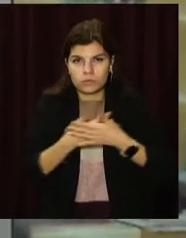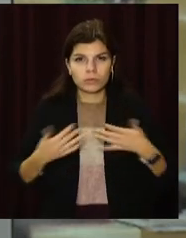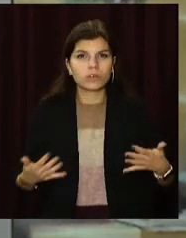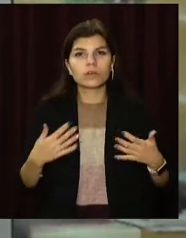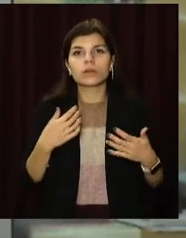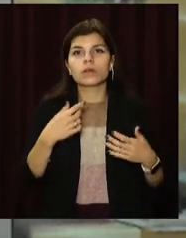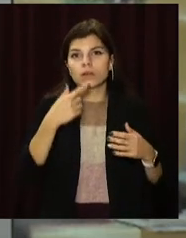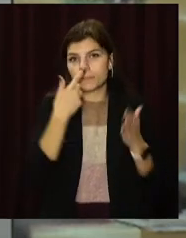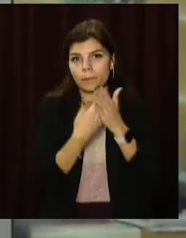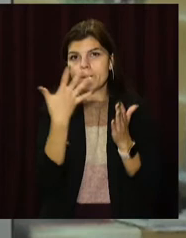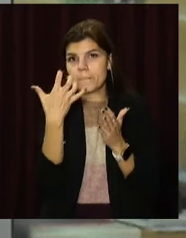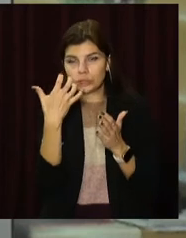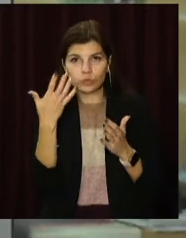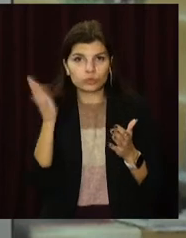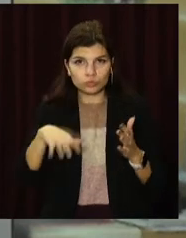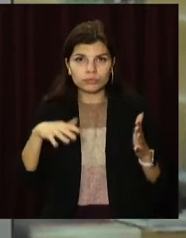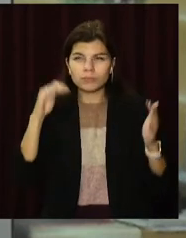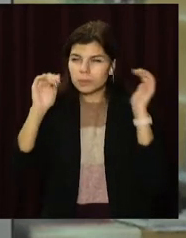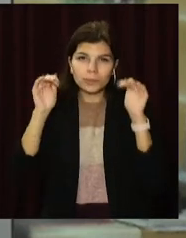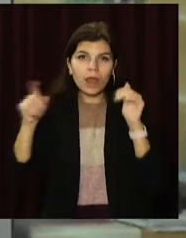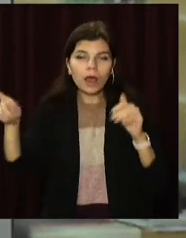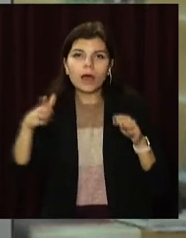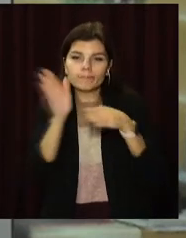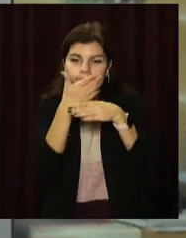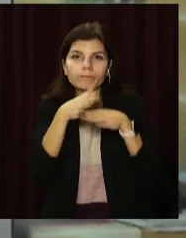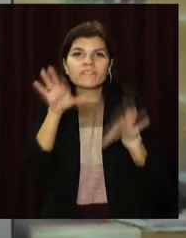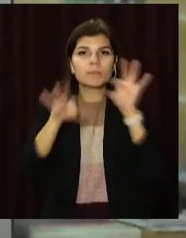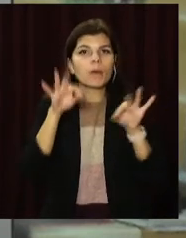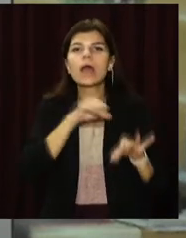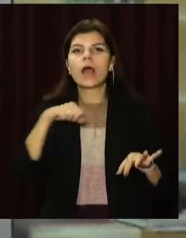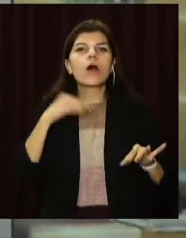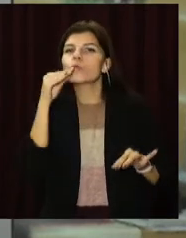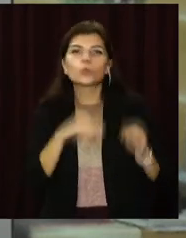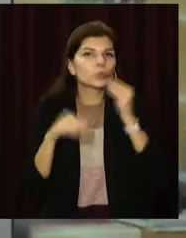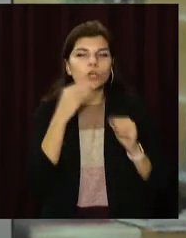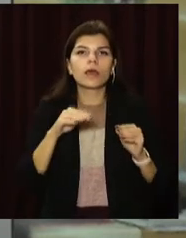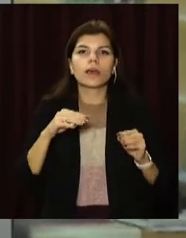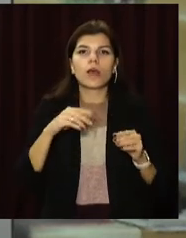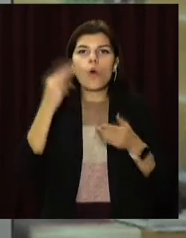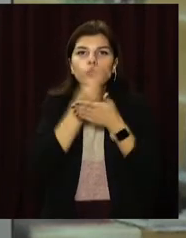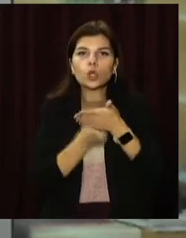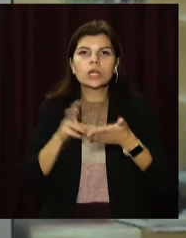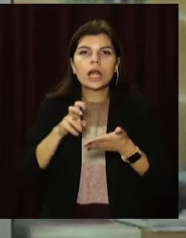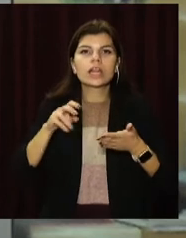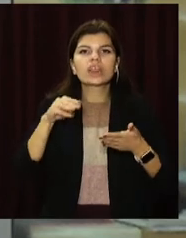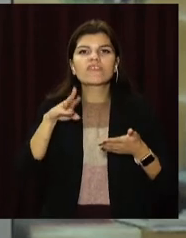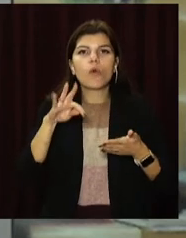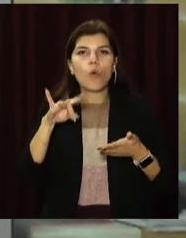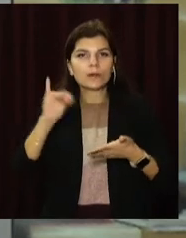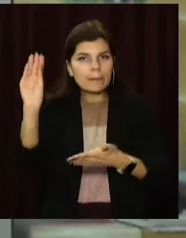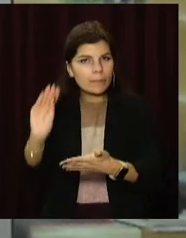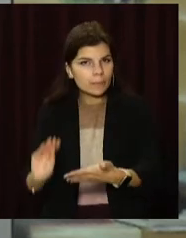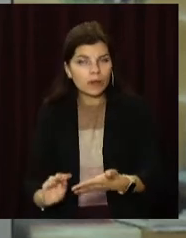відібрали 25 найкращих літературних та приблизно 60 художніх творів. Їх хочуть об'єднати у збірку.